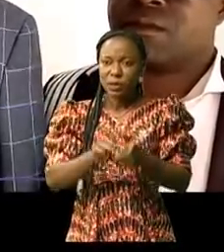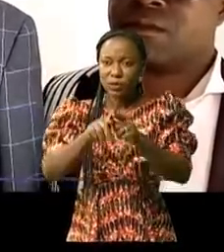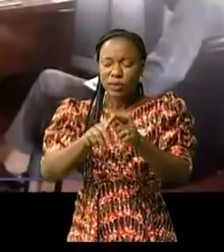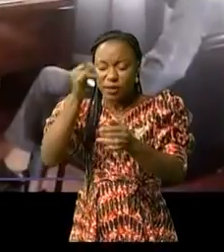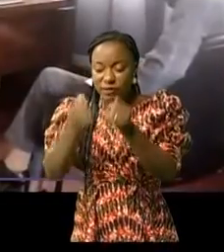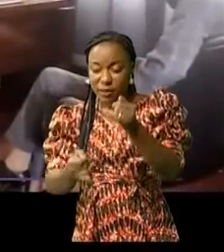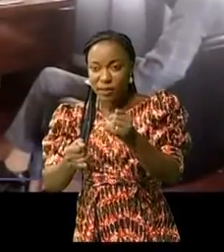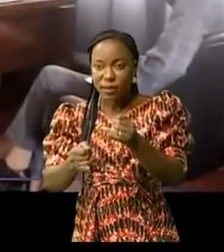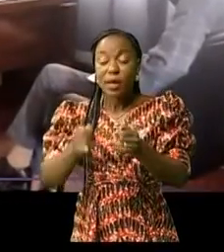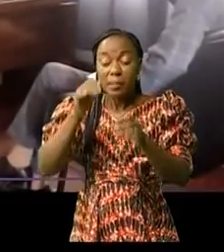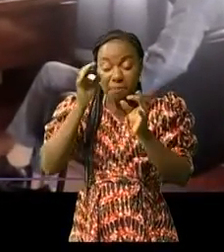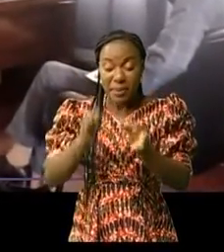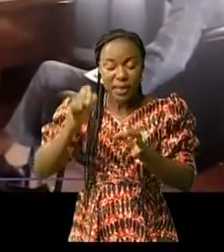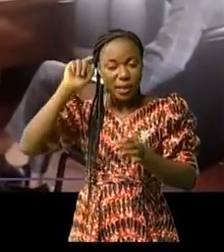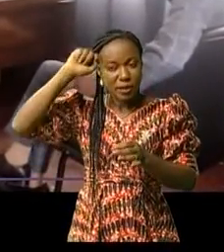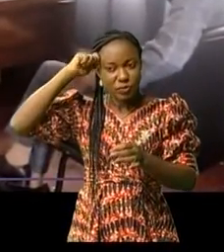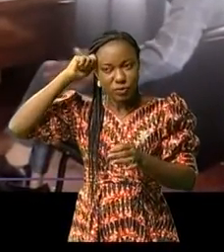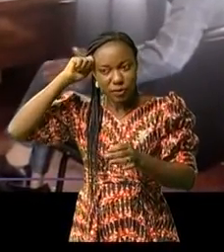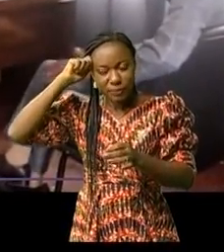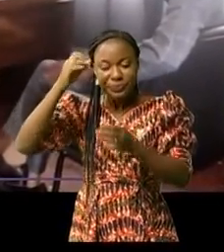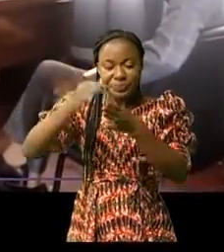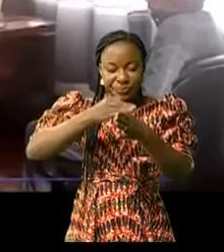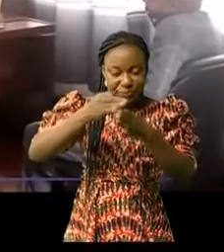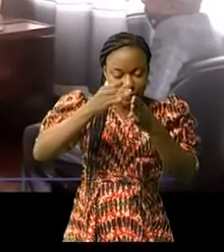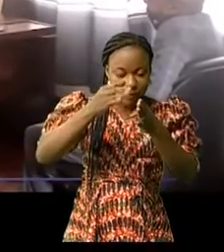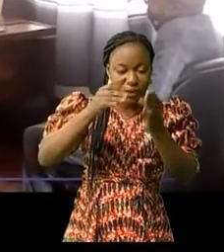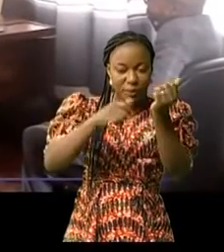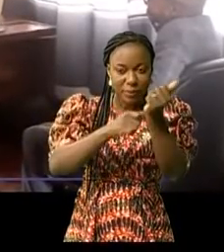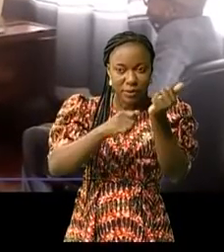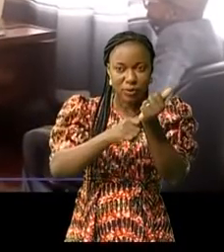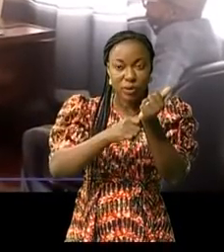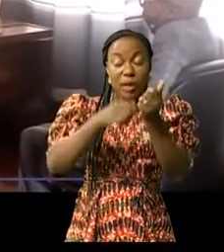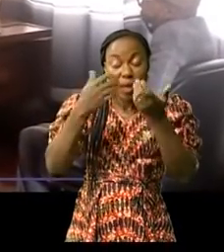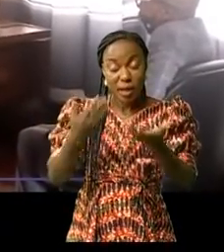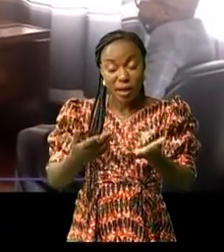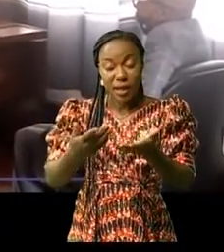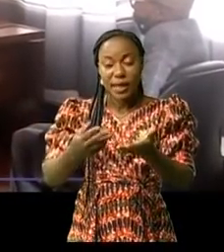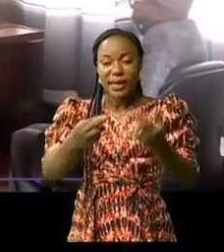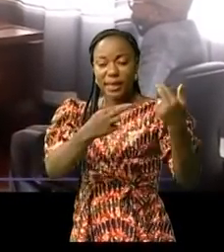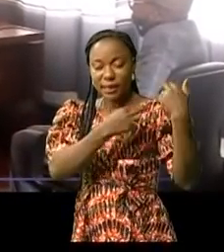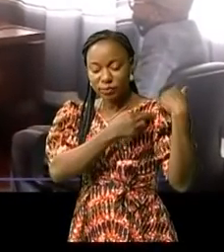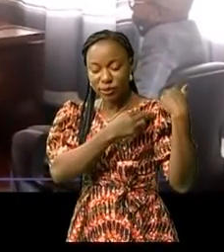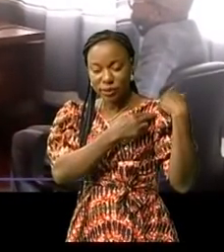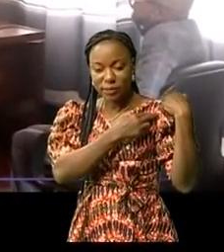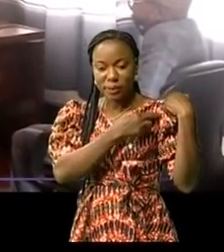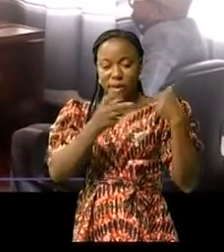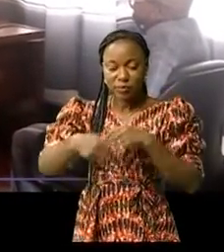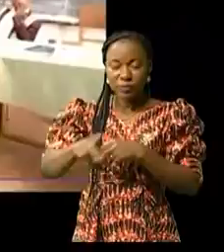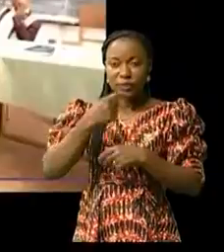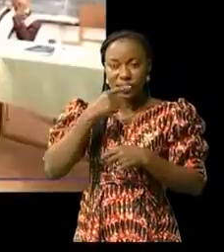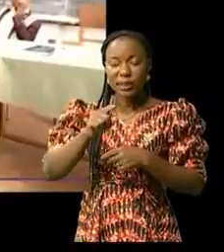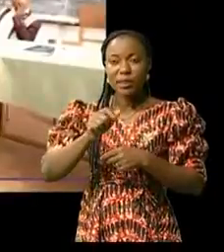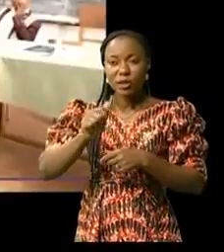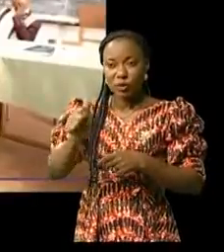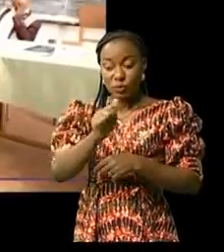le souci de la formation des cadres de cette province l'autorité provinciale s'est engagé à accompagner les établissements de son entité